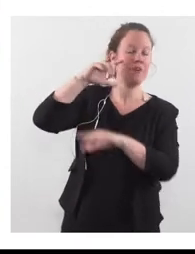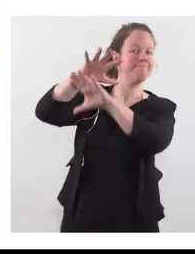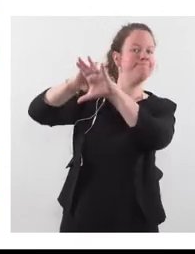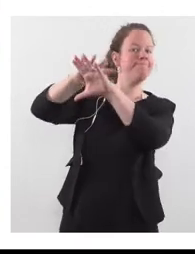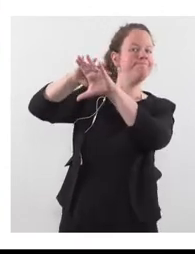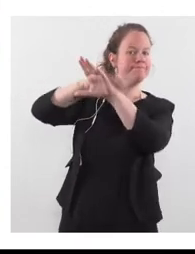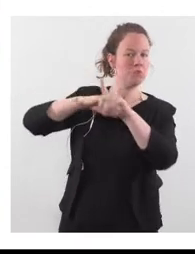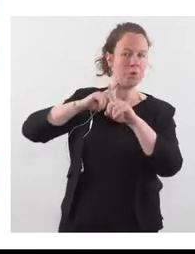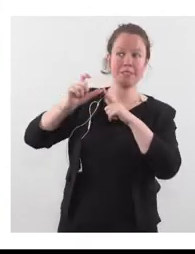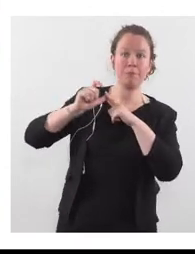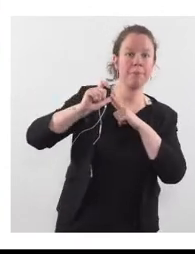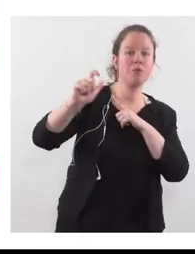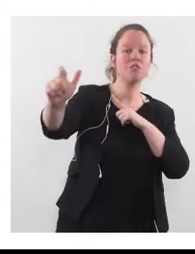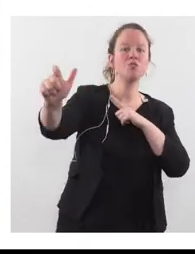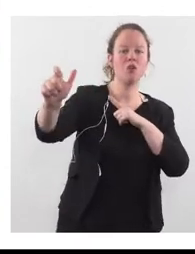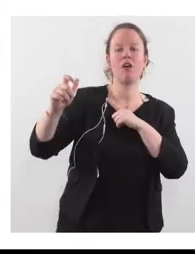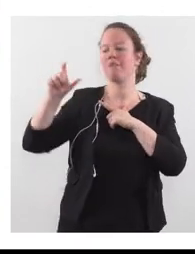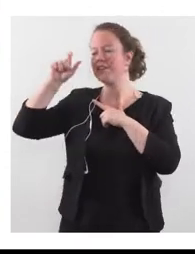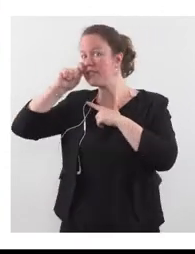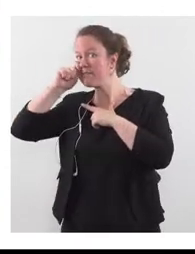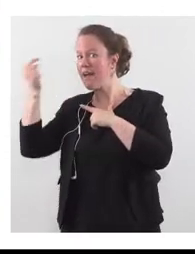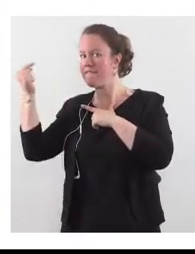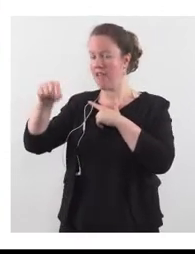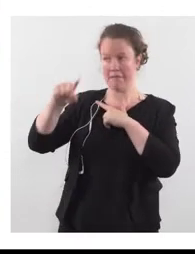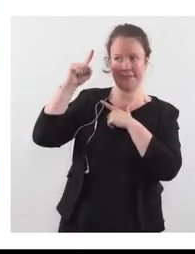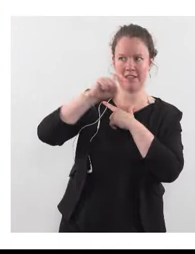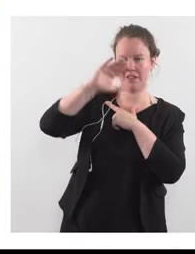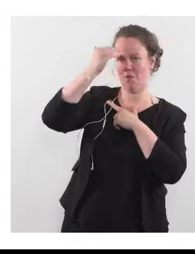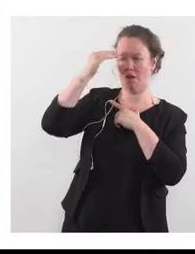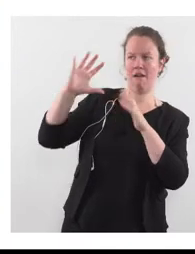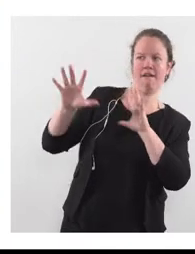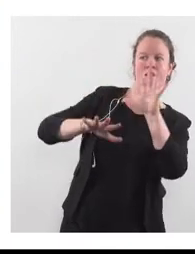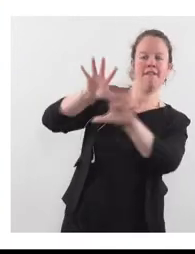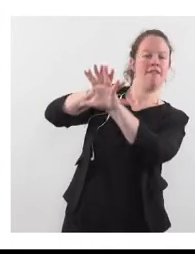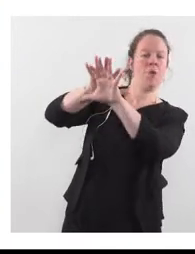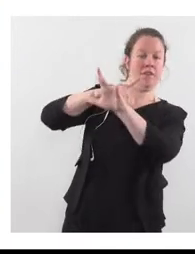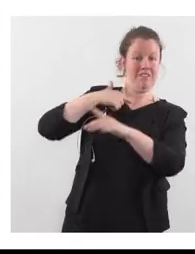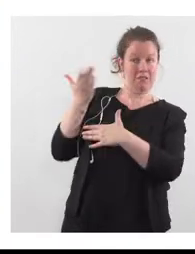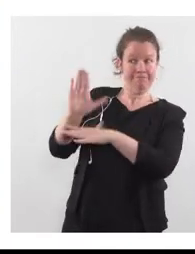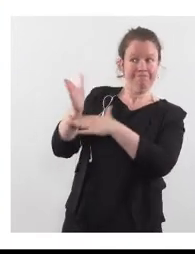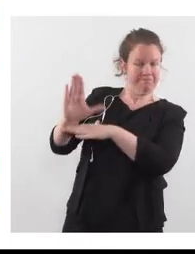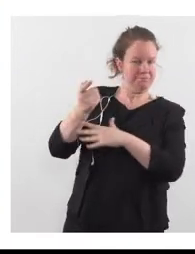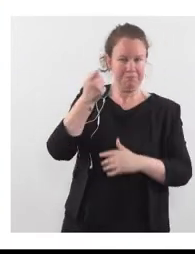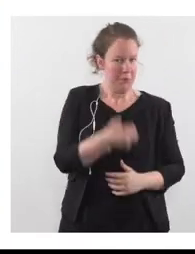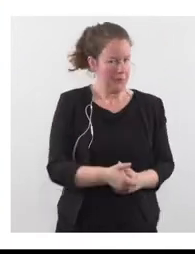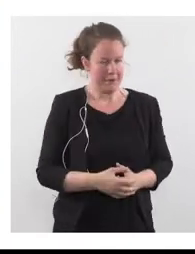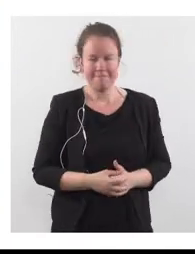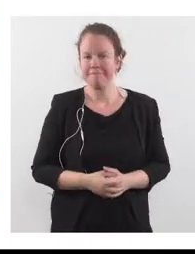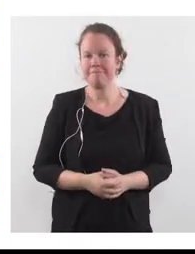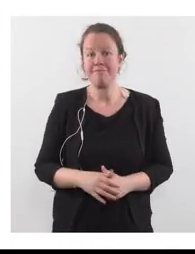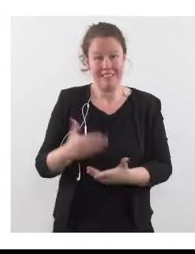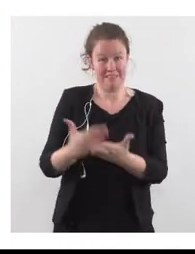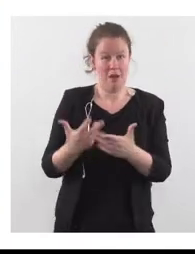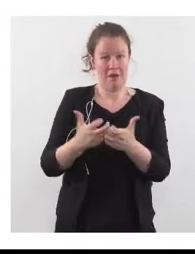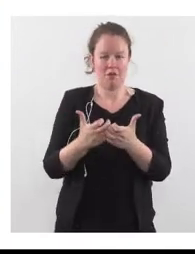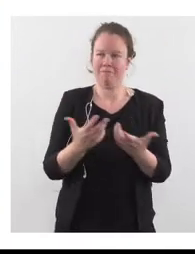à la procédure de tierce intervention pour les organismes pour l'égalité de traitement. Et il paraît absolument